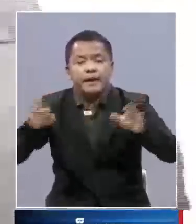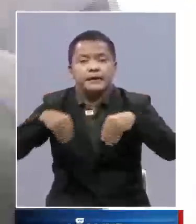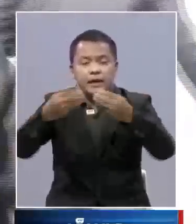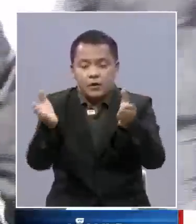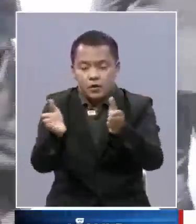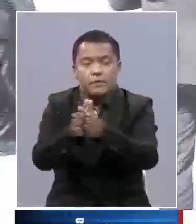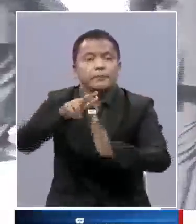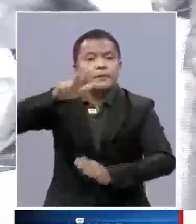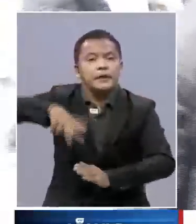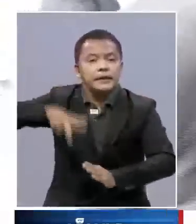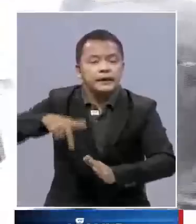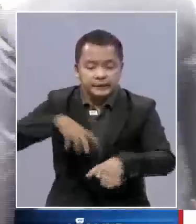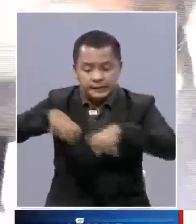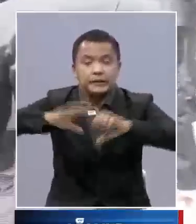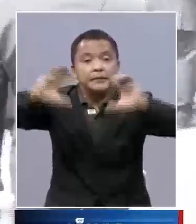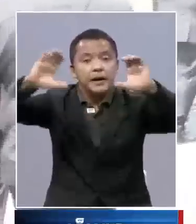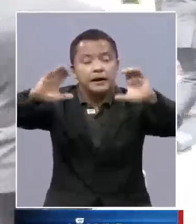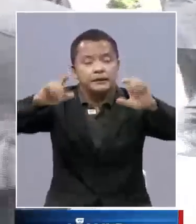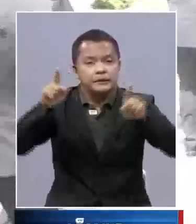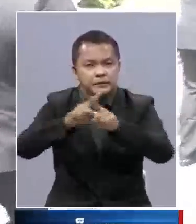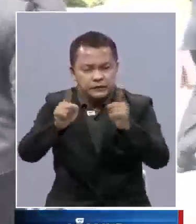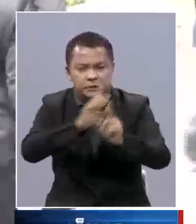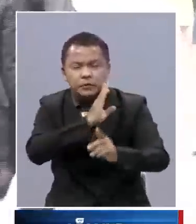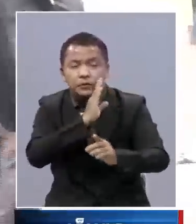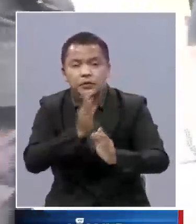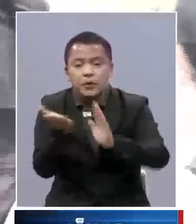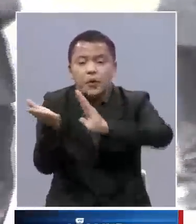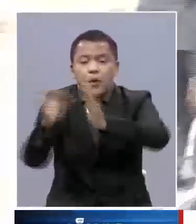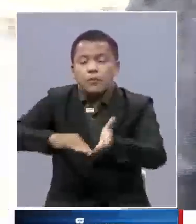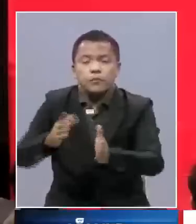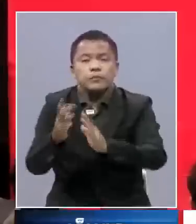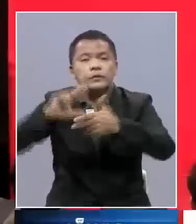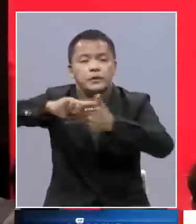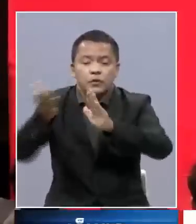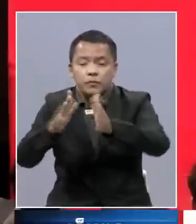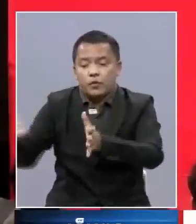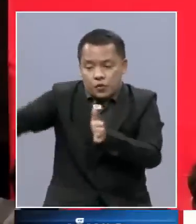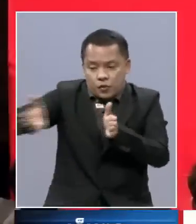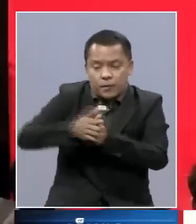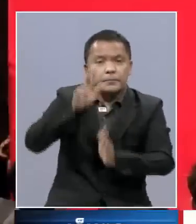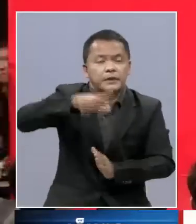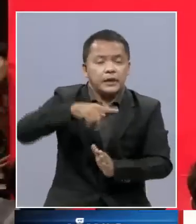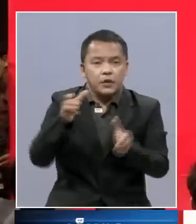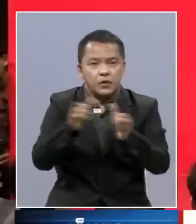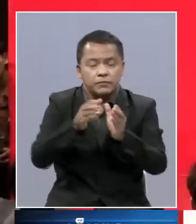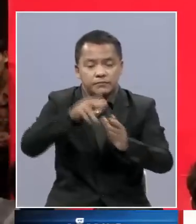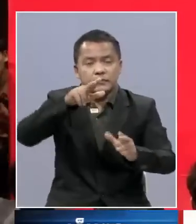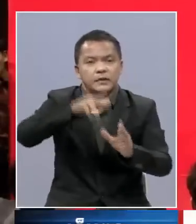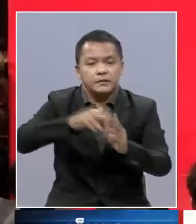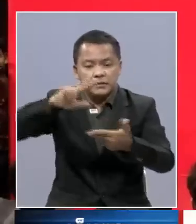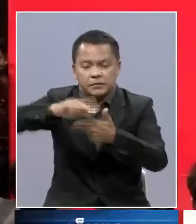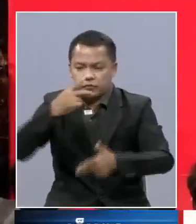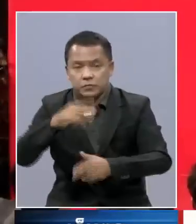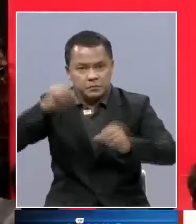ร่วมกับเพื่อไทยชิงจัดตั้งรัฐบาลหรือถึงขนาดยุบพักไปรวมกันเป็นเนื้อเดียวเลยทำเอาแกนนำพักพลังประชารัฐหลายค